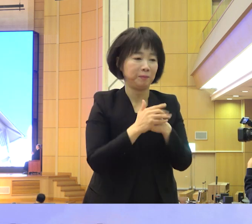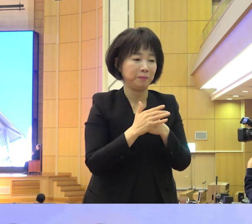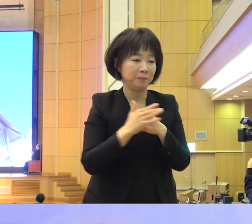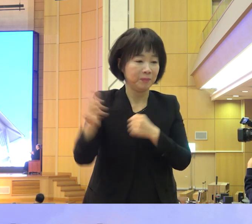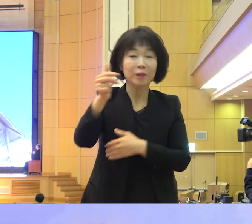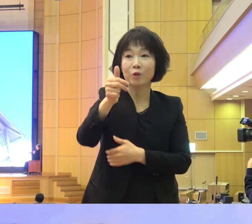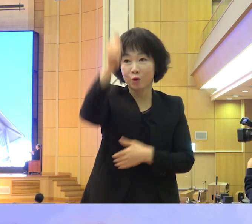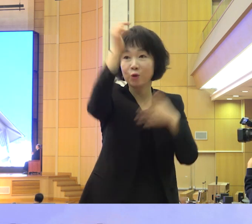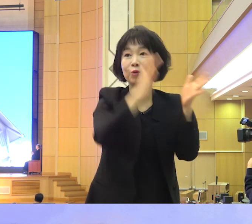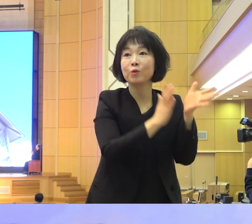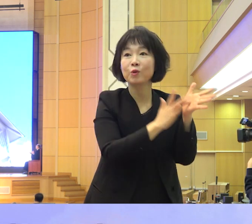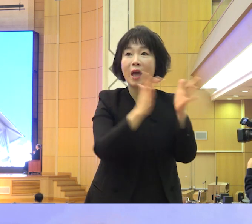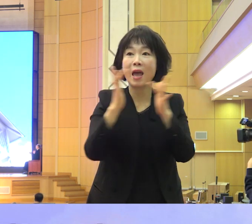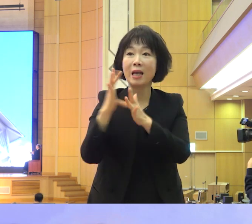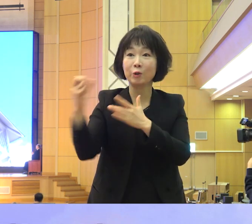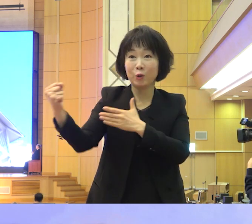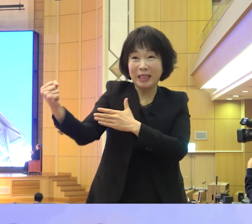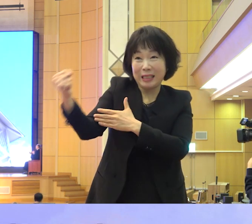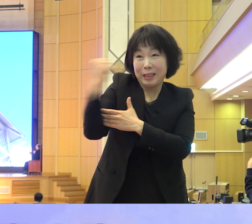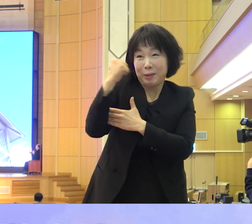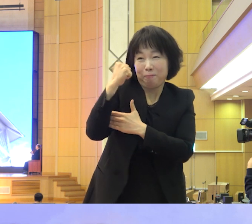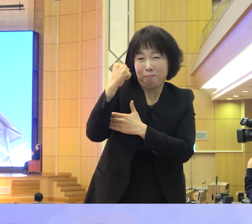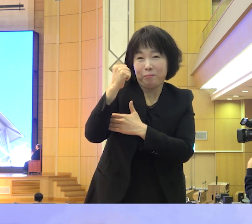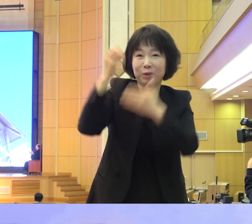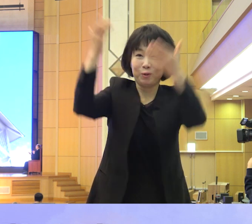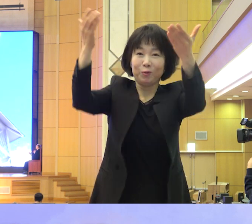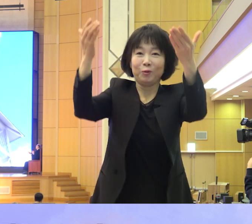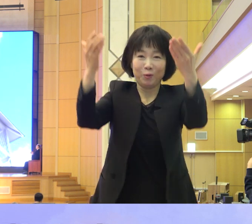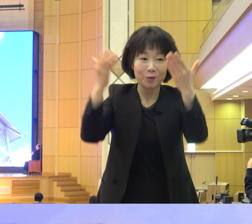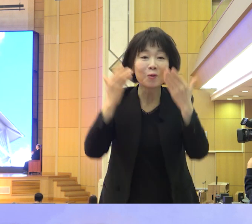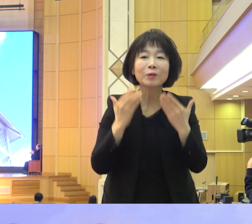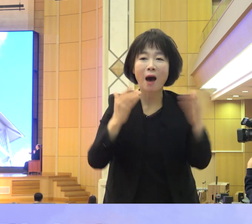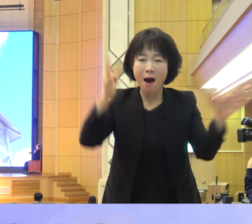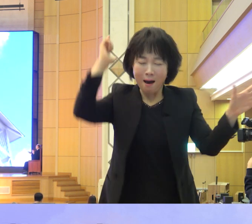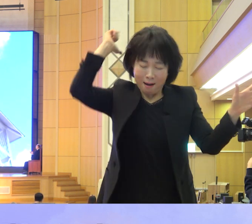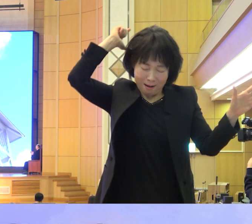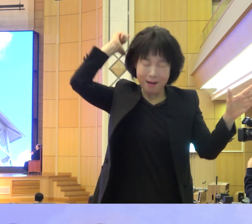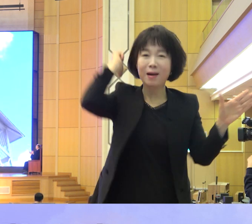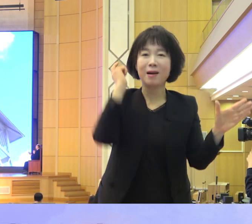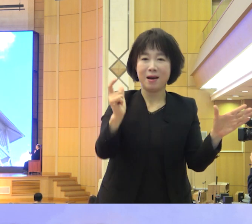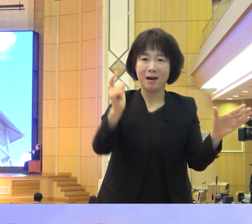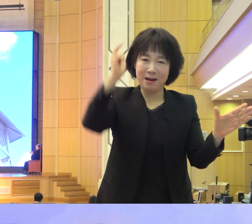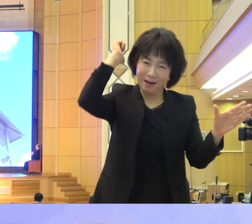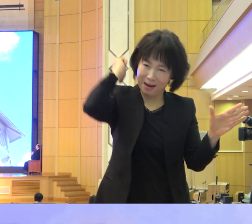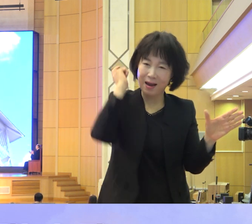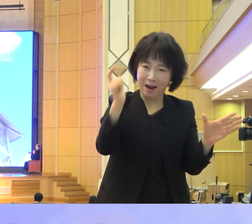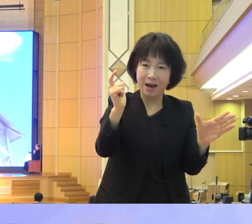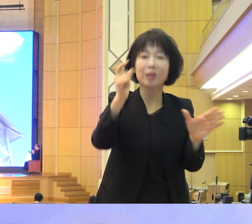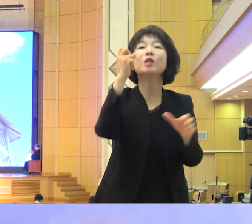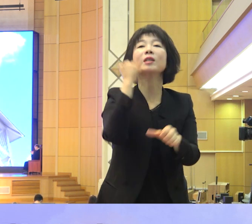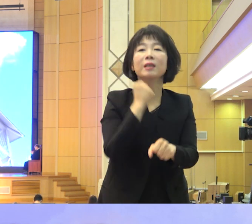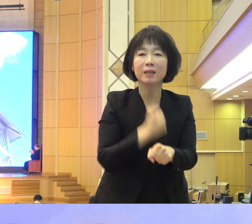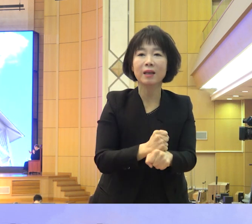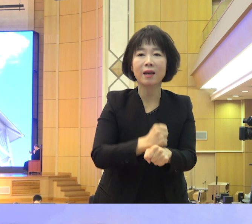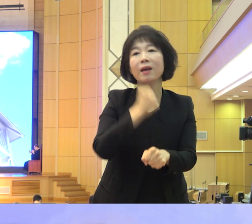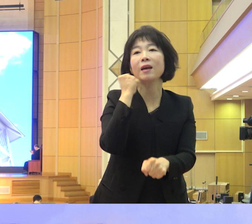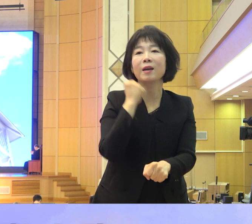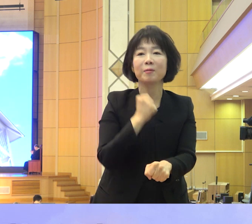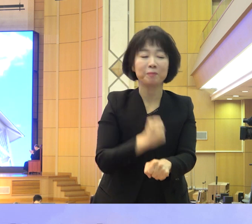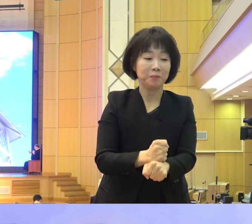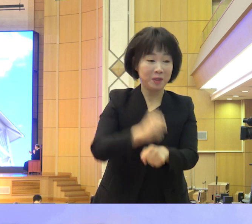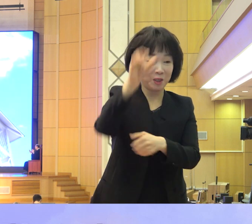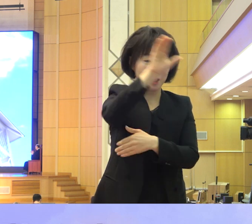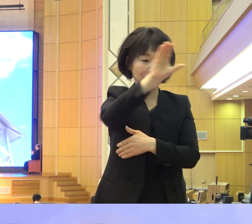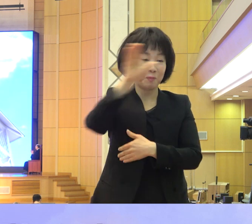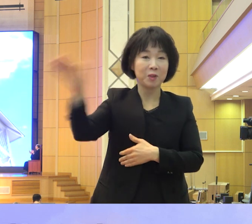따라갈지니 주 예수 힘을 주사 강하게 하시네.